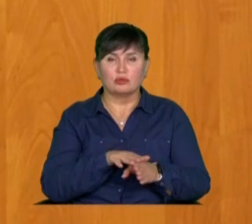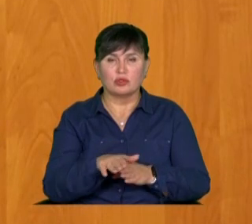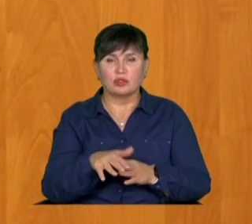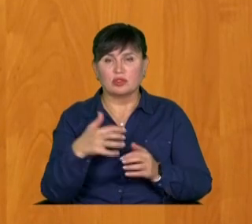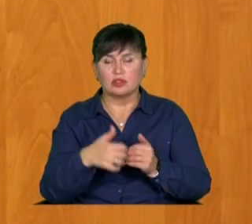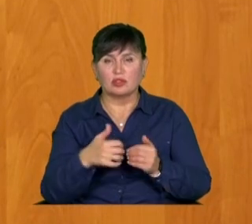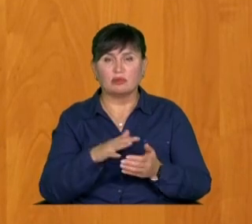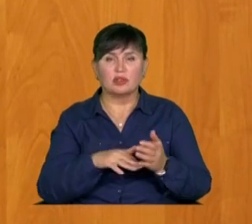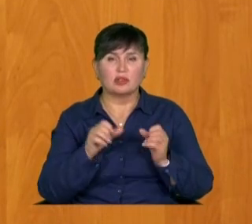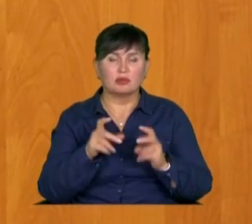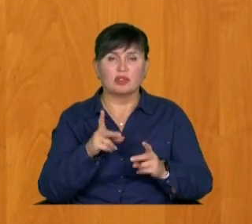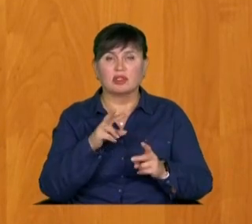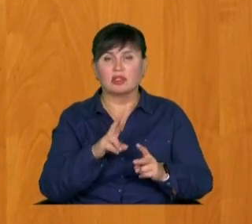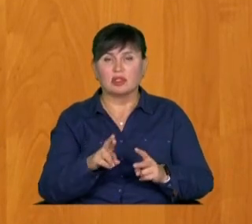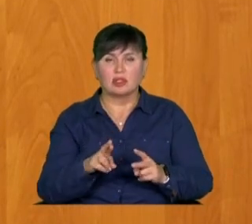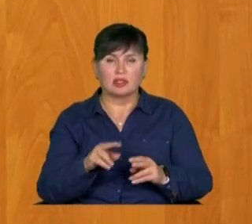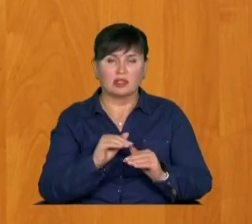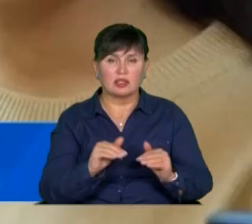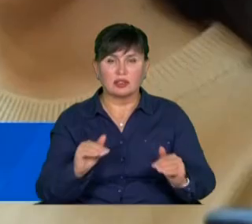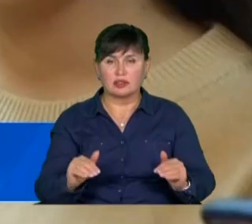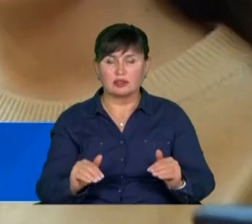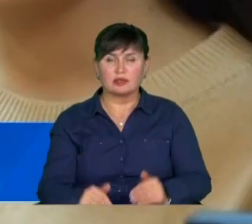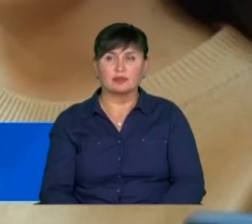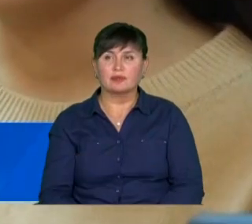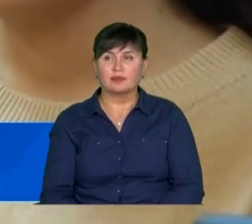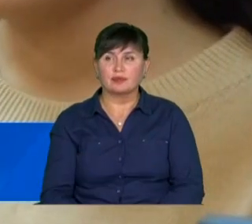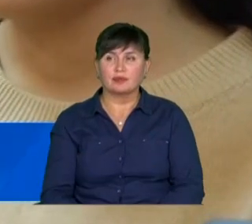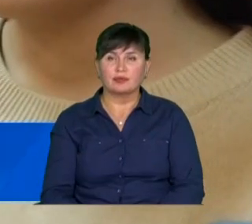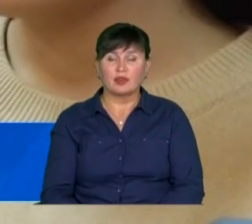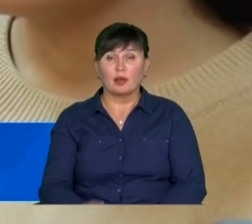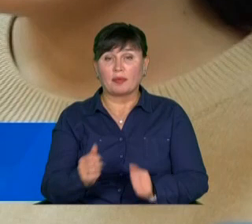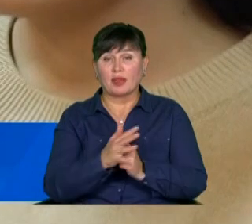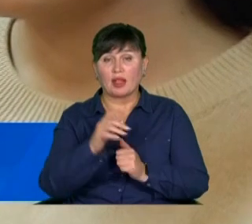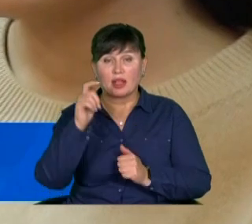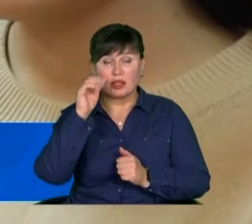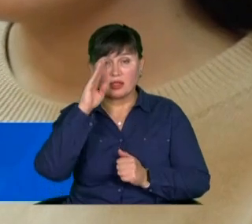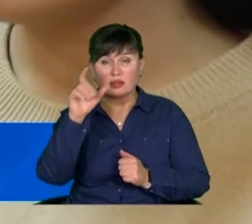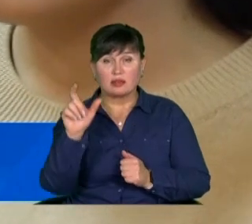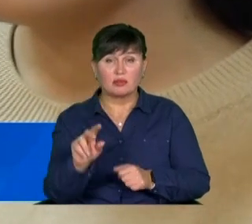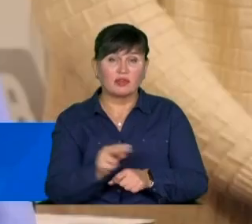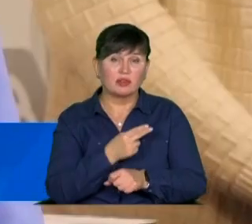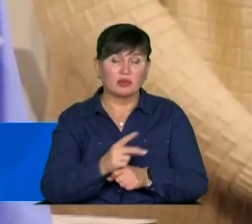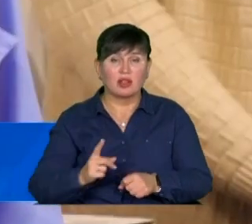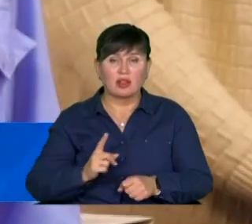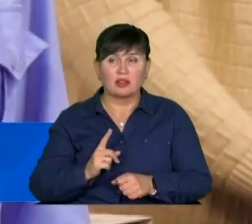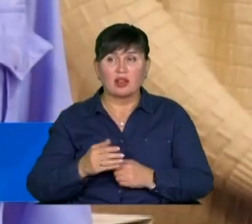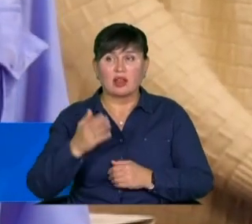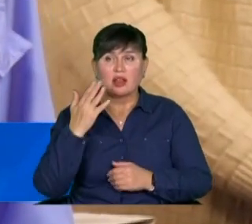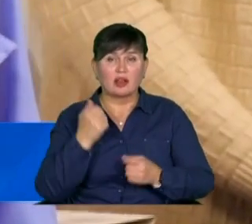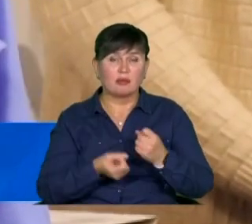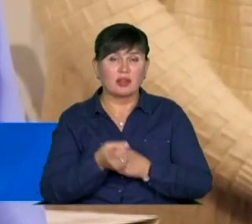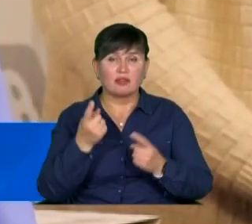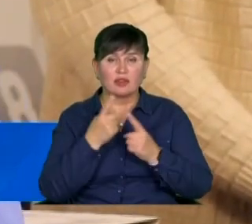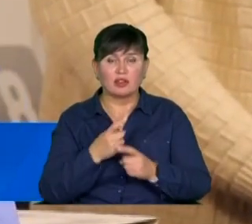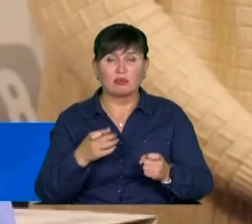средней безопасности для содержания несовершеннолетних. Отметим, 15-летнего подсудимого мать воспитывала одна. Ранее появилась информация